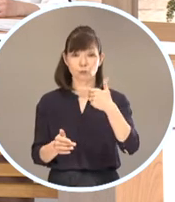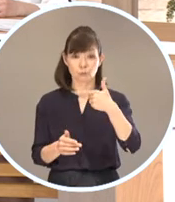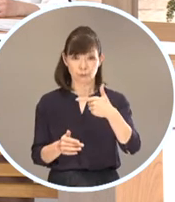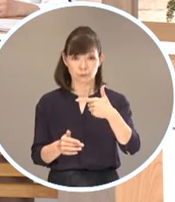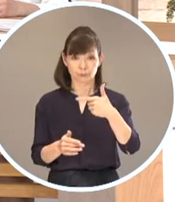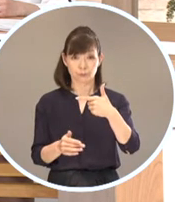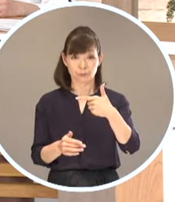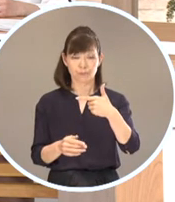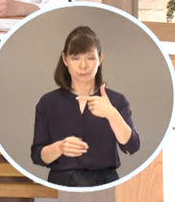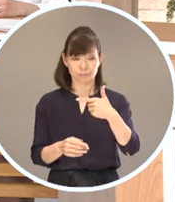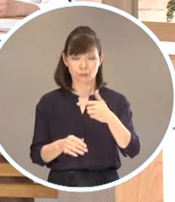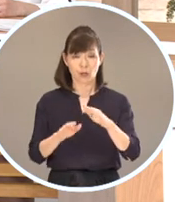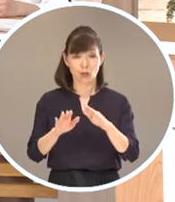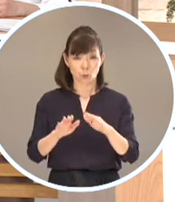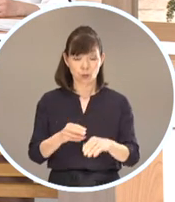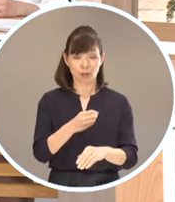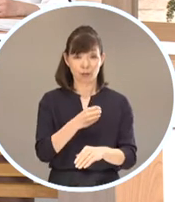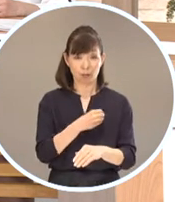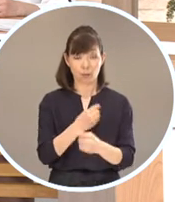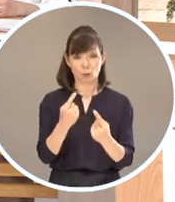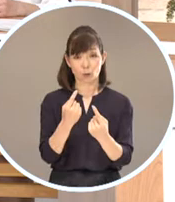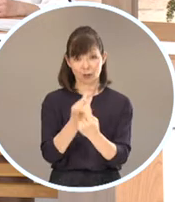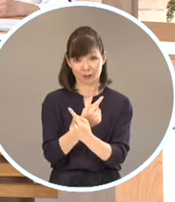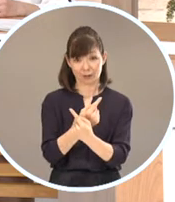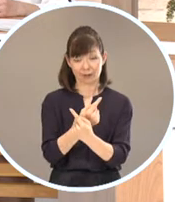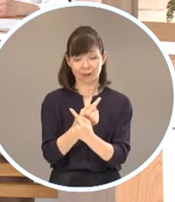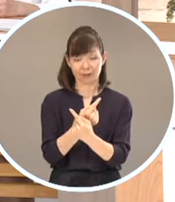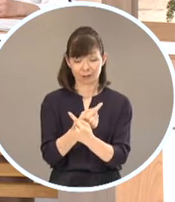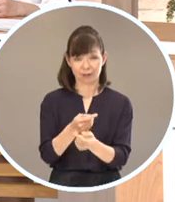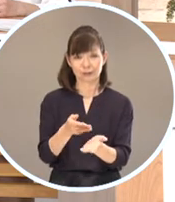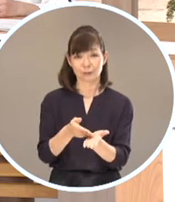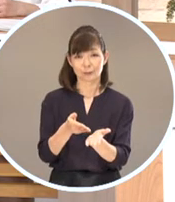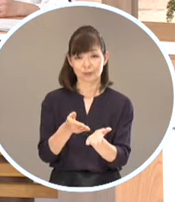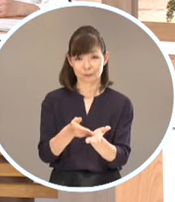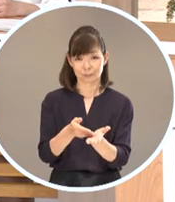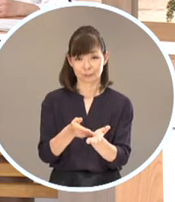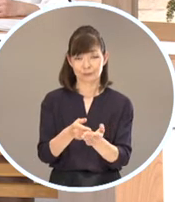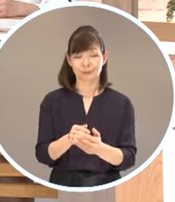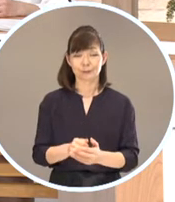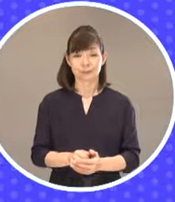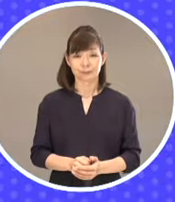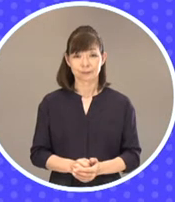今回委員会のメンバーも変わったので合わせて紹介しよう。